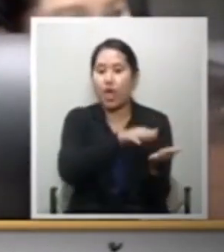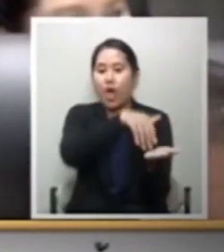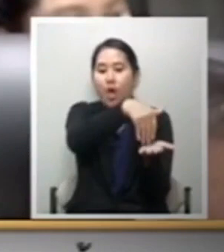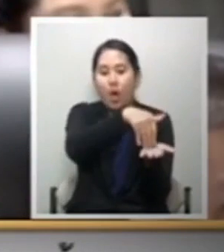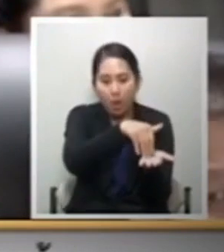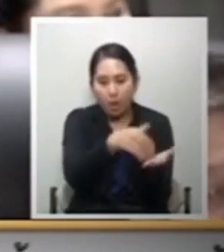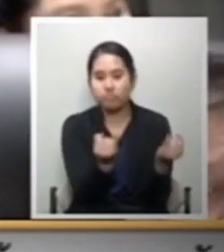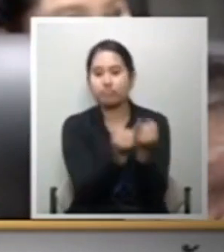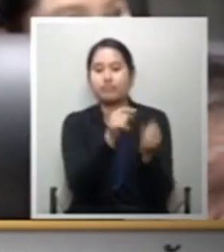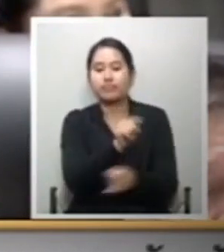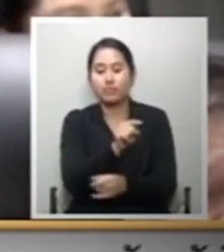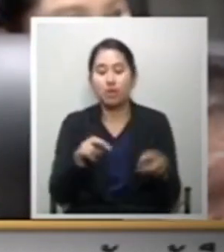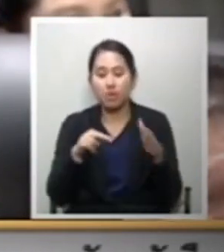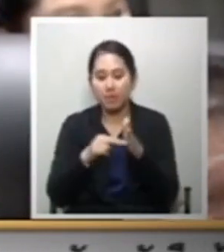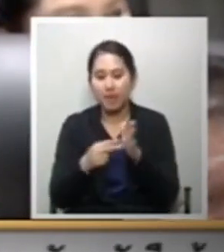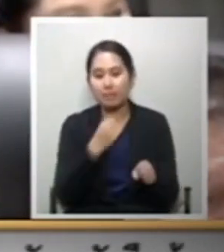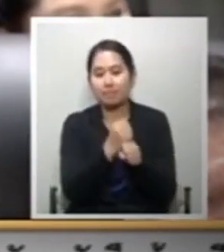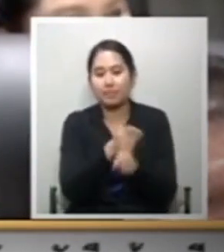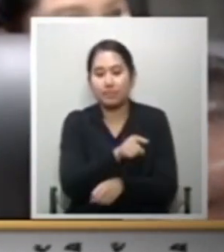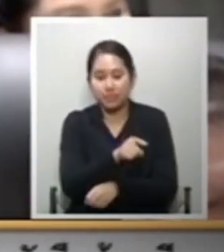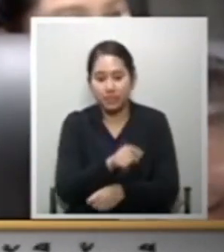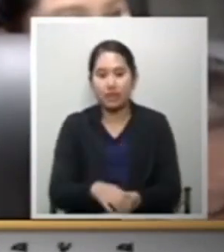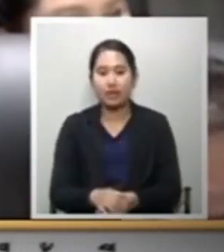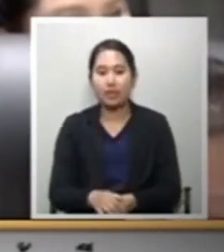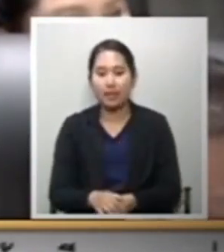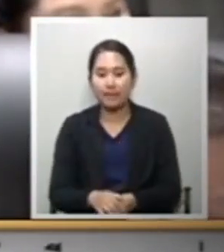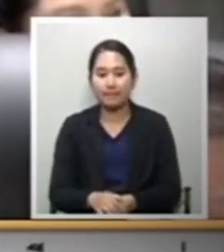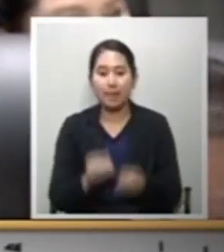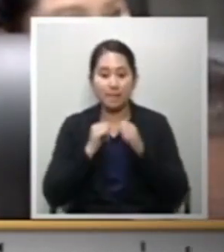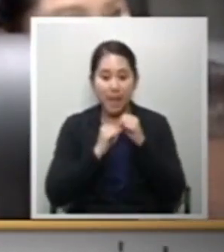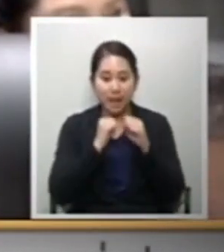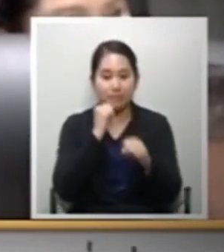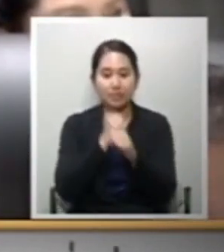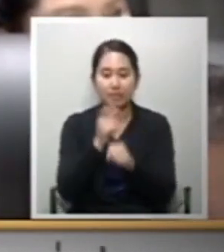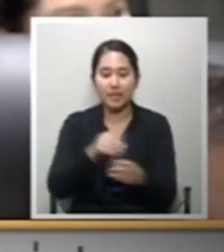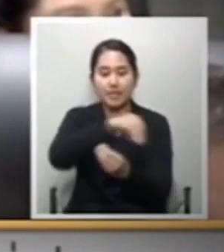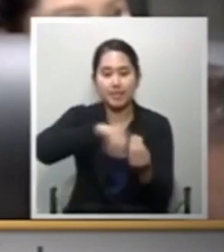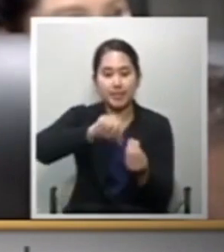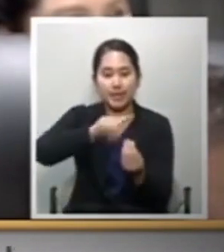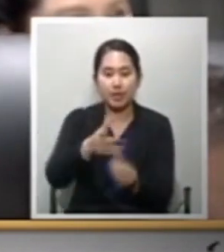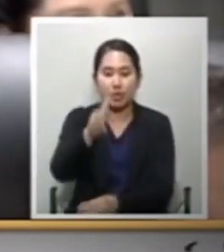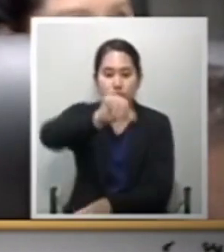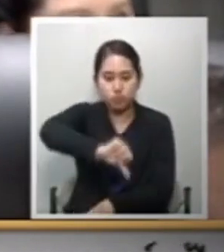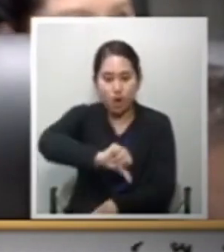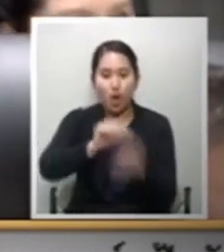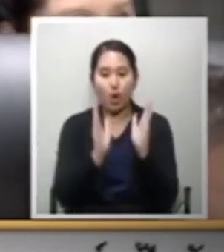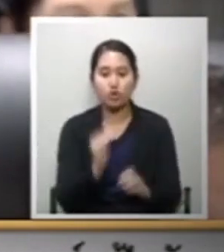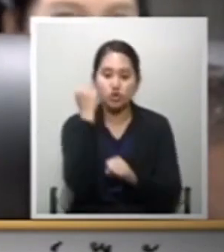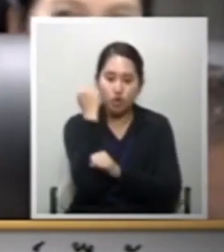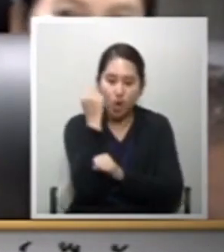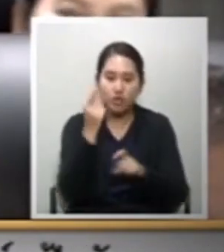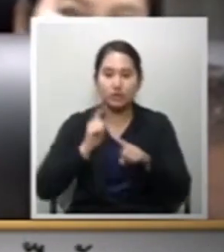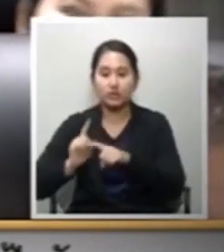ยนี่คือสิ่งที่เขาทำกันแล้วอันที่สองเนี่ยเขาพยายามทำให้เศรษฐกิจตกต่ำให้คนมันยากจนอันที่ส